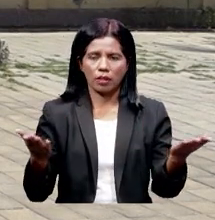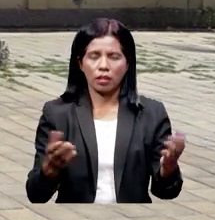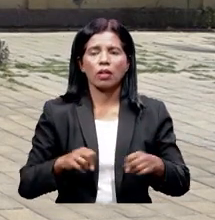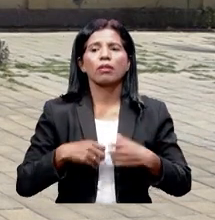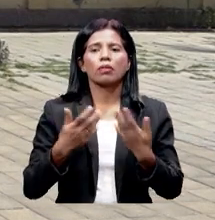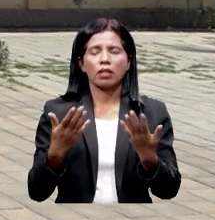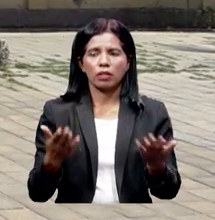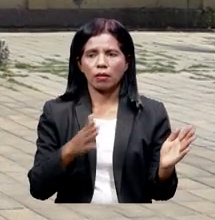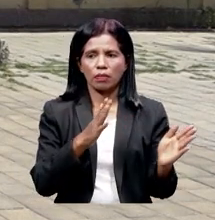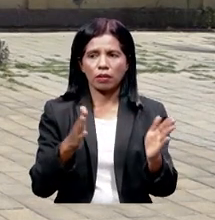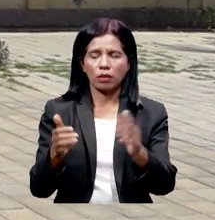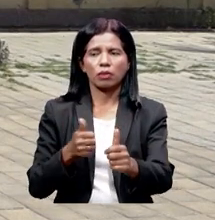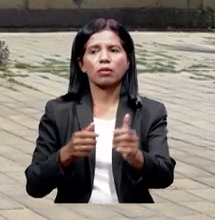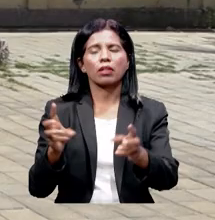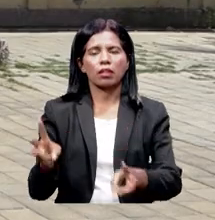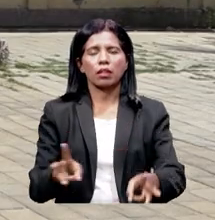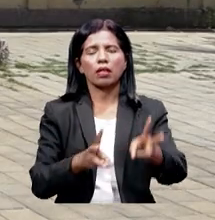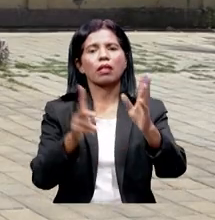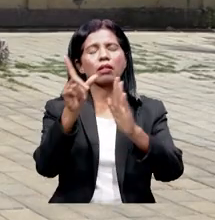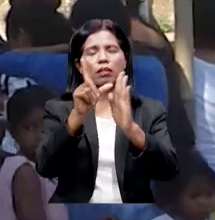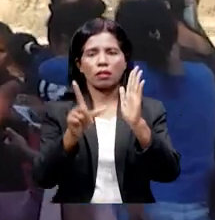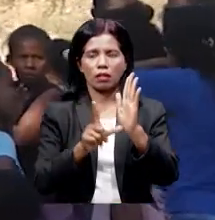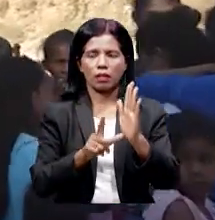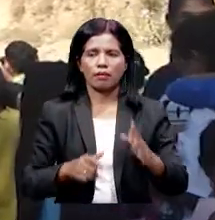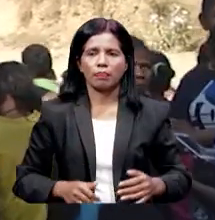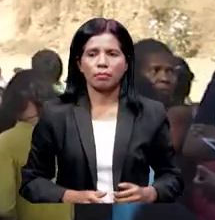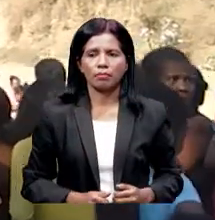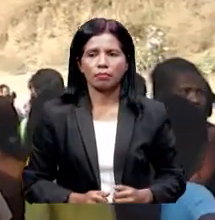oinsa prosesu tuir dalang legal.